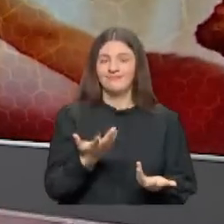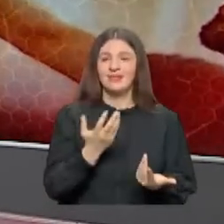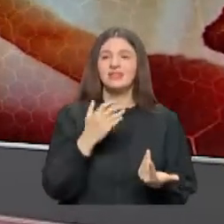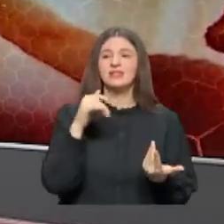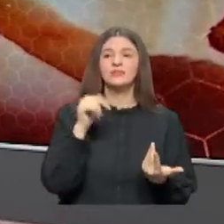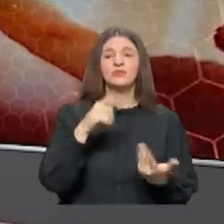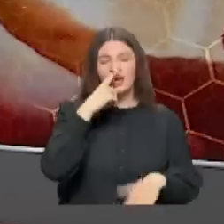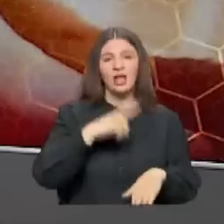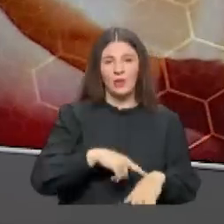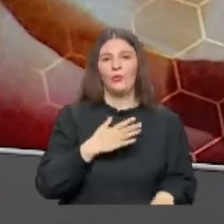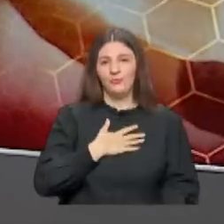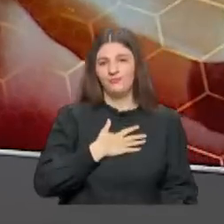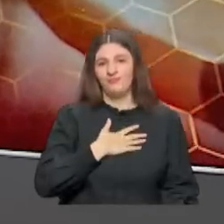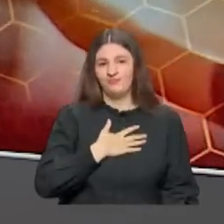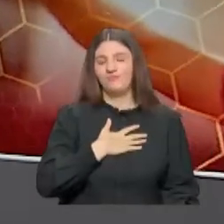Buna inanıyorum.